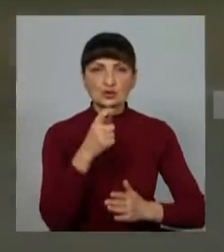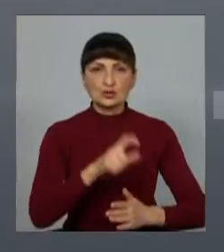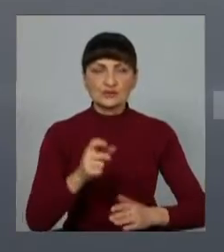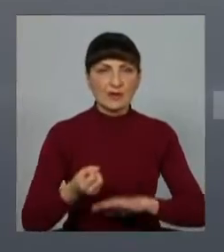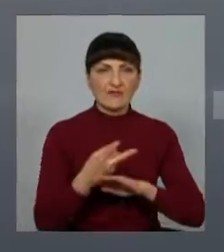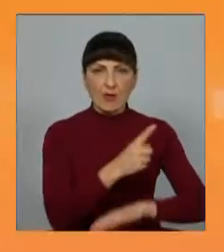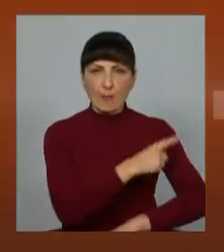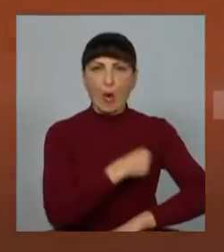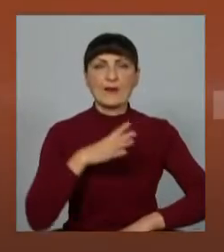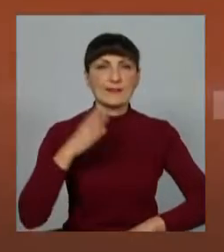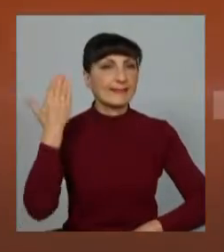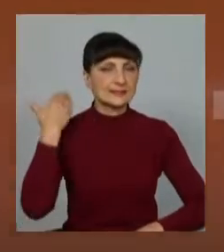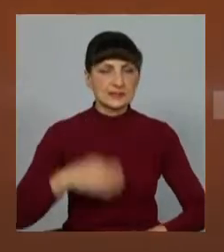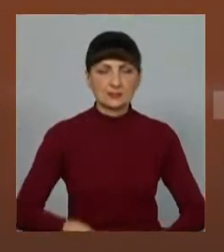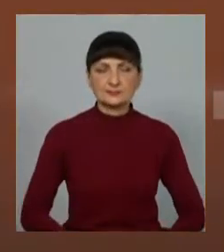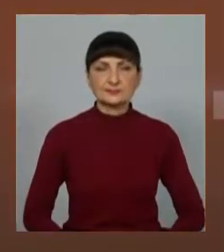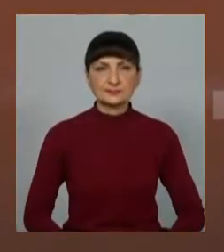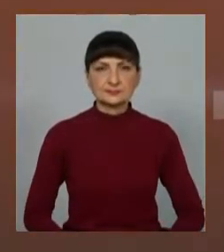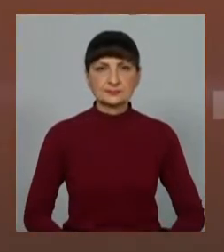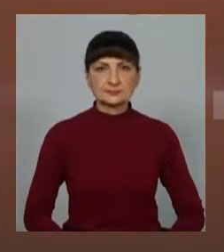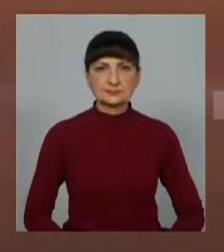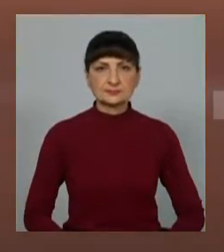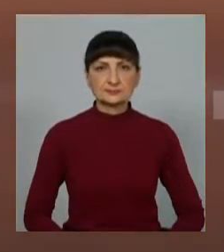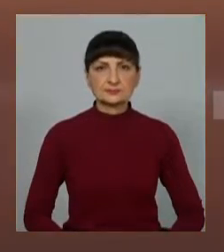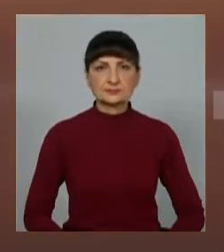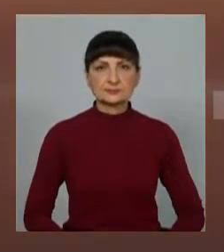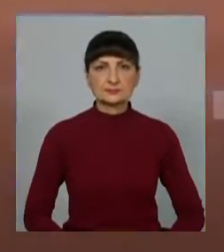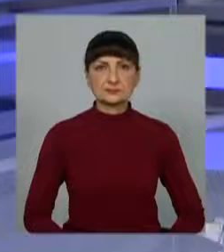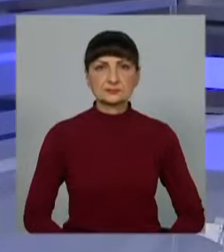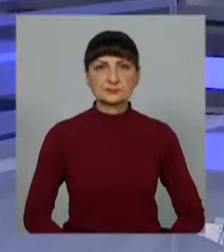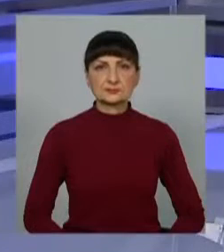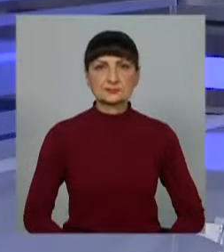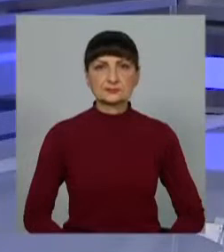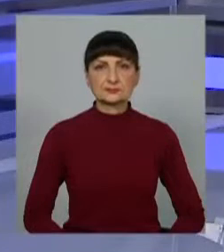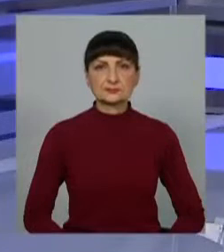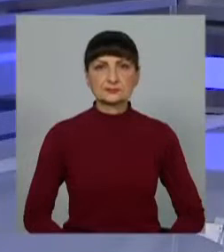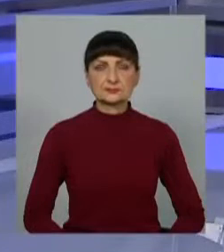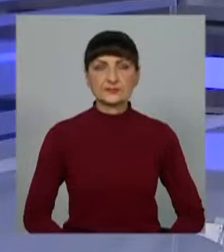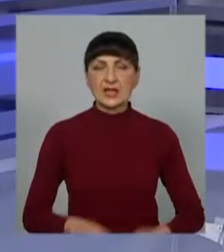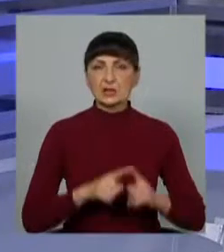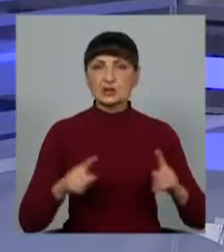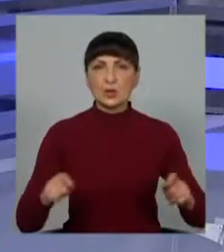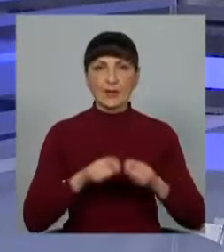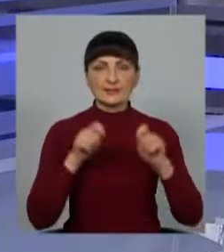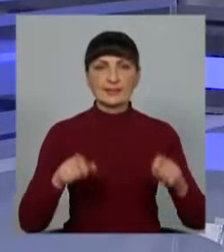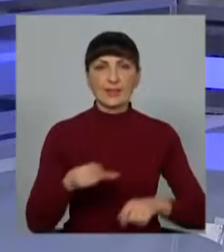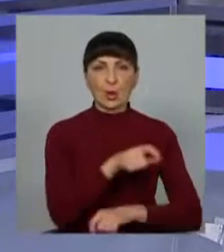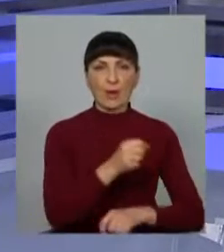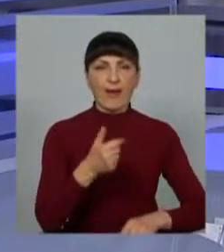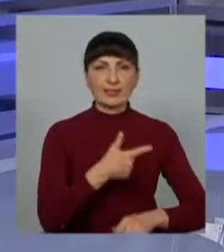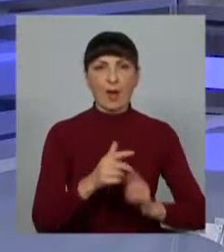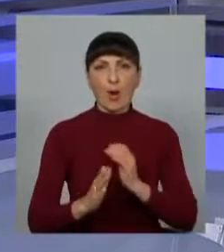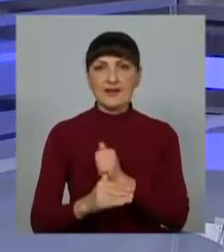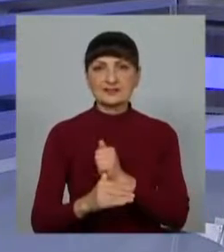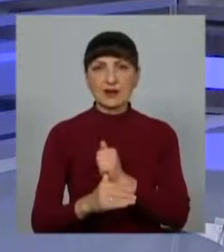человек попали в больницу. Динара Сабитова, Мирей Бает, телеканал Алматы, Жамбылская область. Сроки сдачи автодороги от Рау-Астрахань